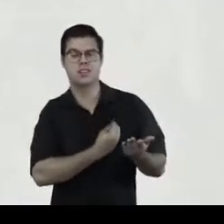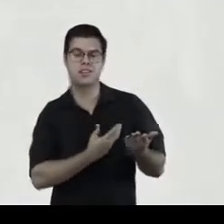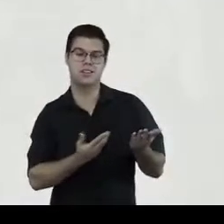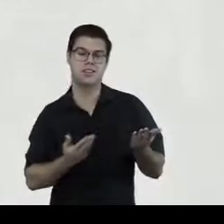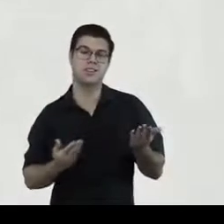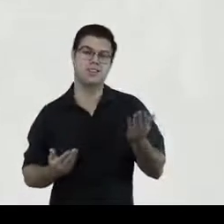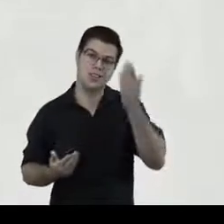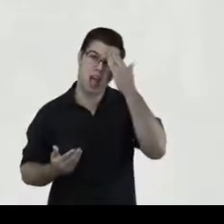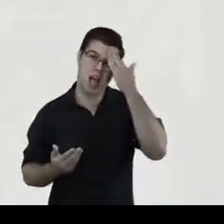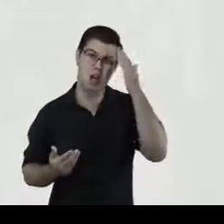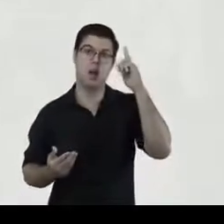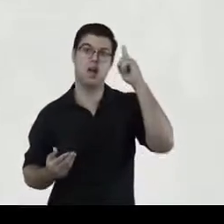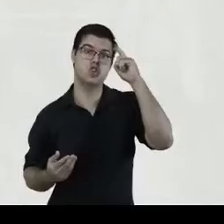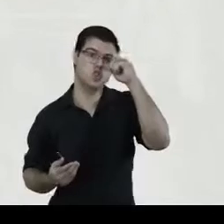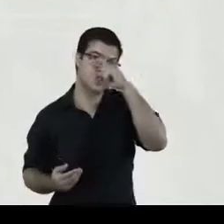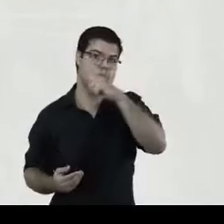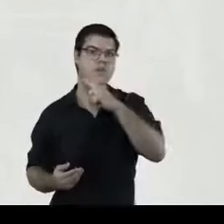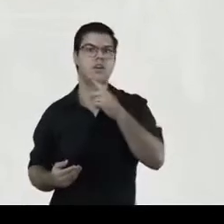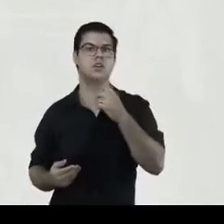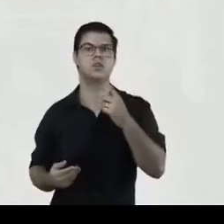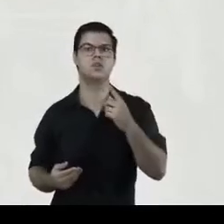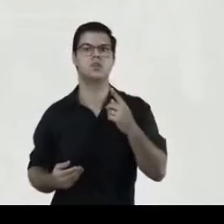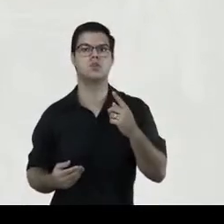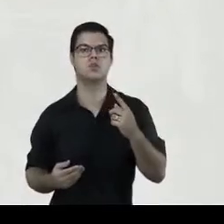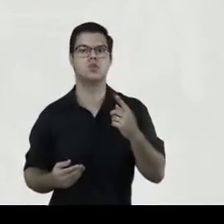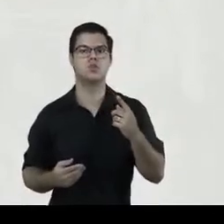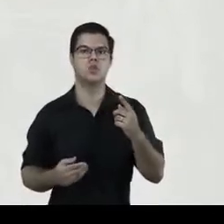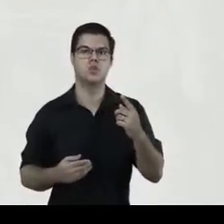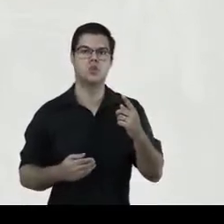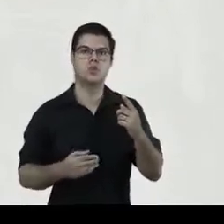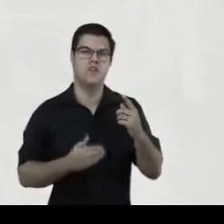défauts, mais que cela est toujours possible.